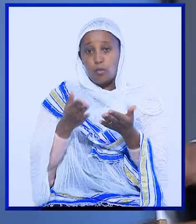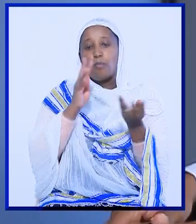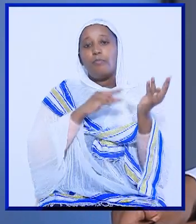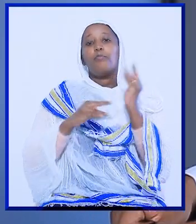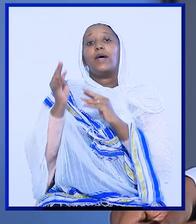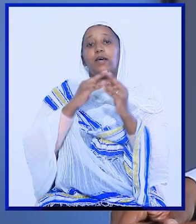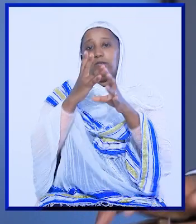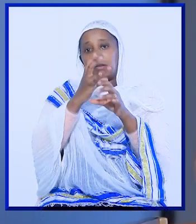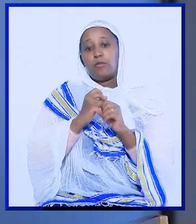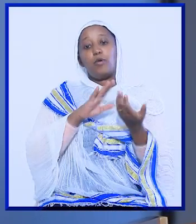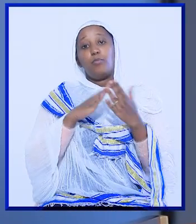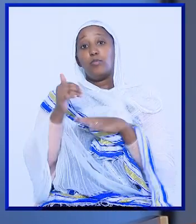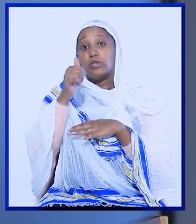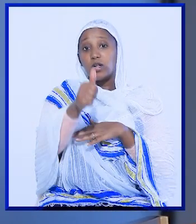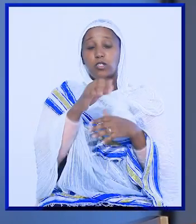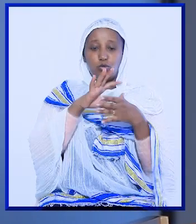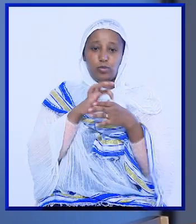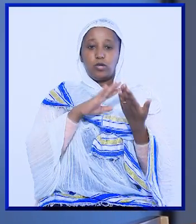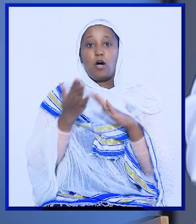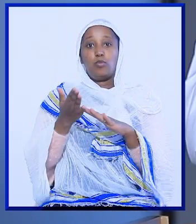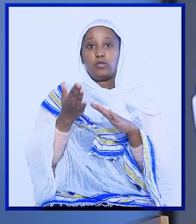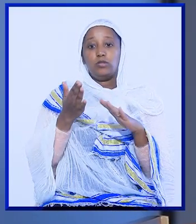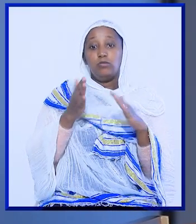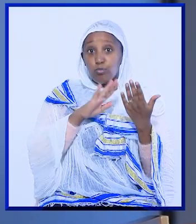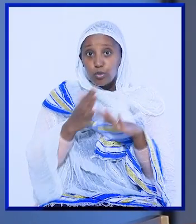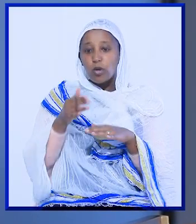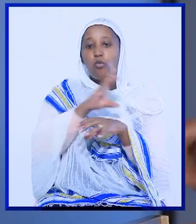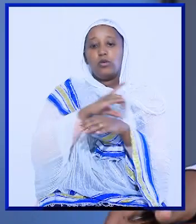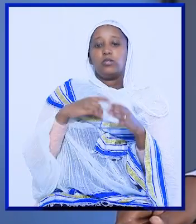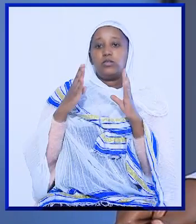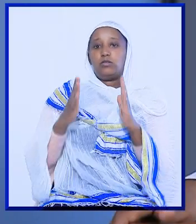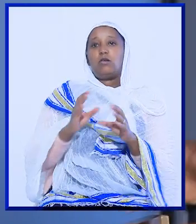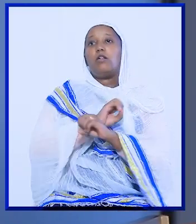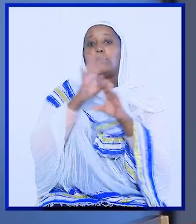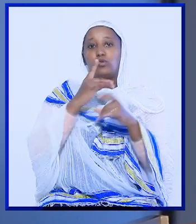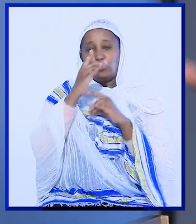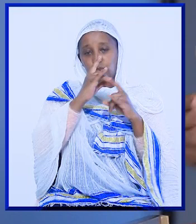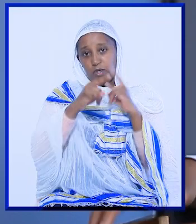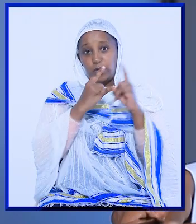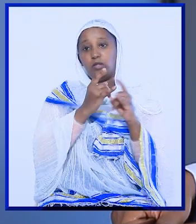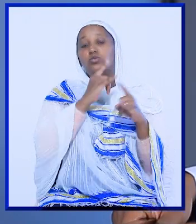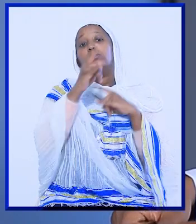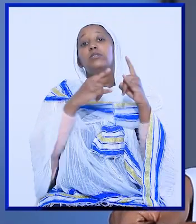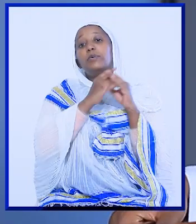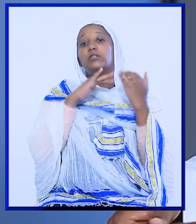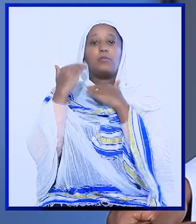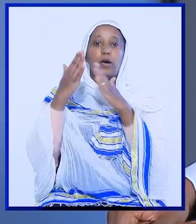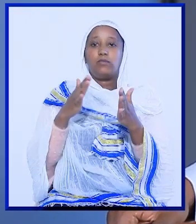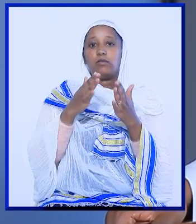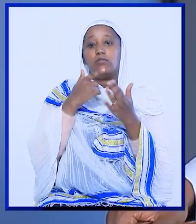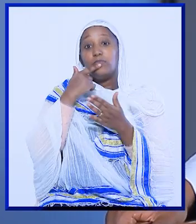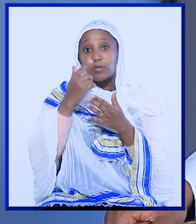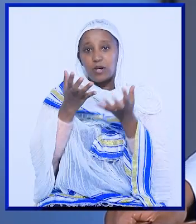ቢሆን አሳልፈው ሰጥተው መከራ ተቀብለው በሞት ራሳቸውን በስጋ ሞት ሸኝተው ክርስትናቸውን አብርተው ዘመናቸውን ዘመነ